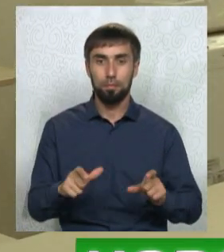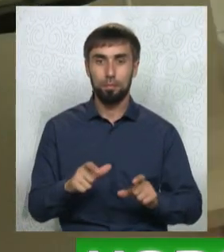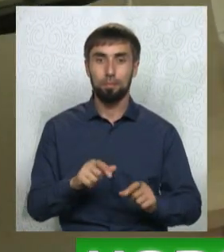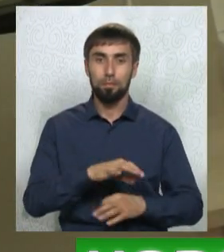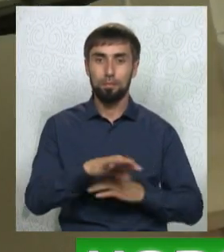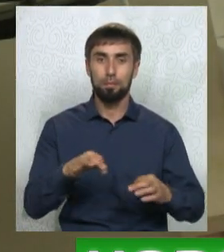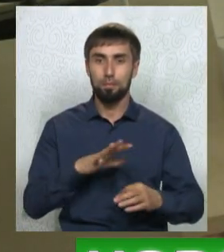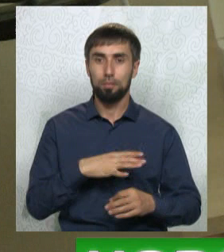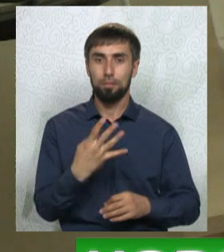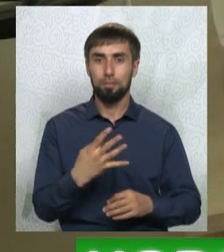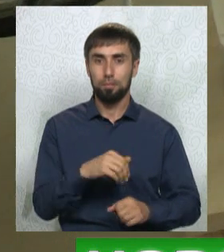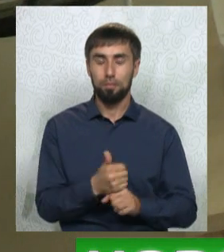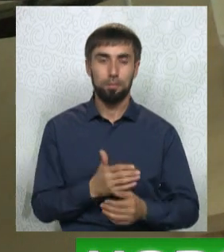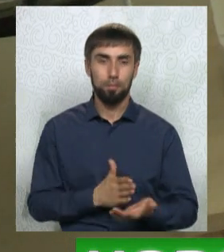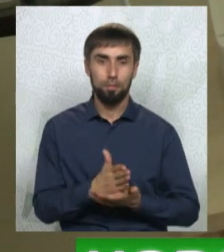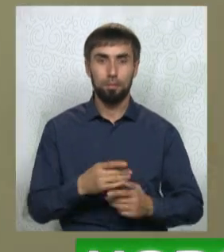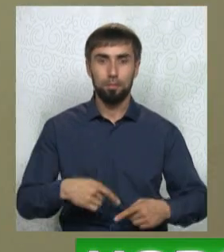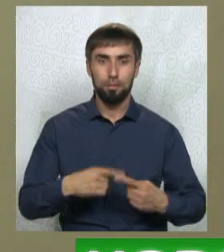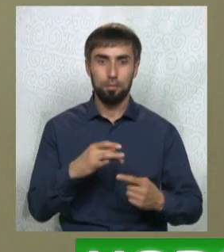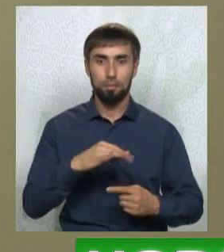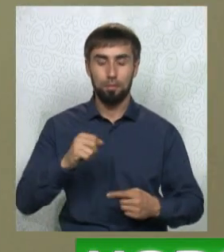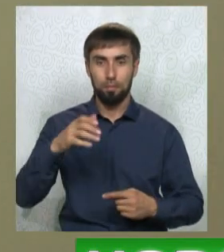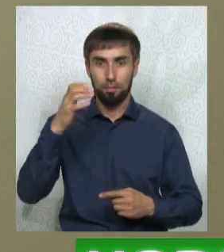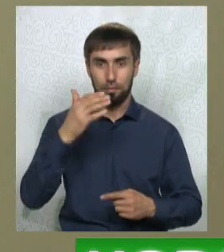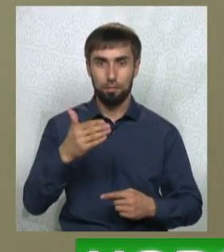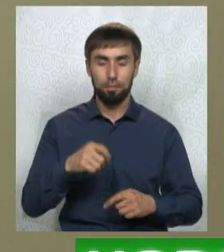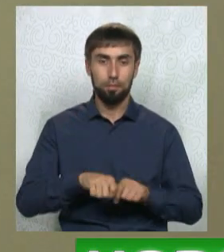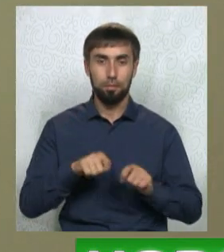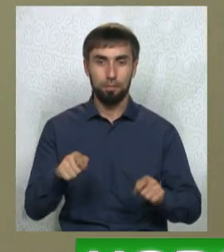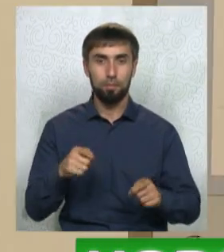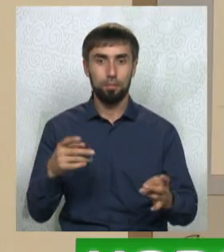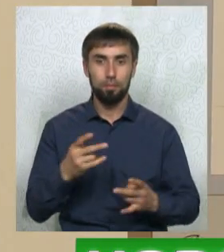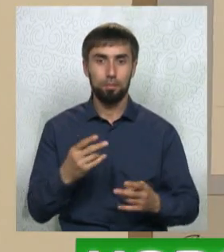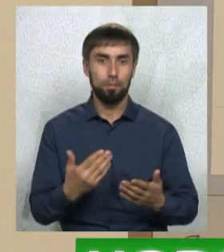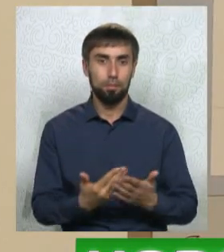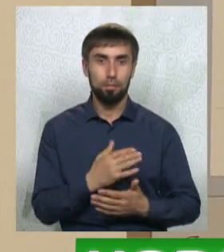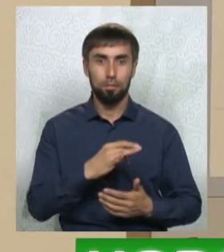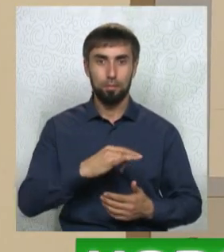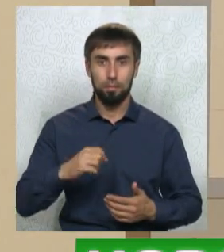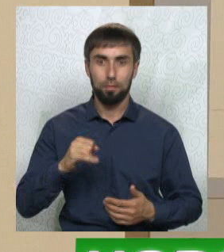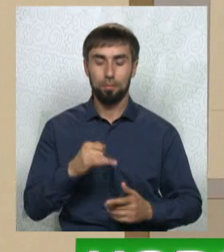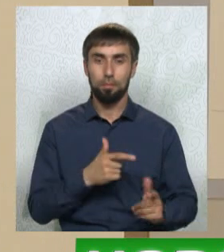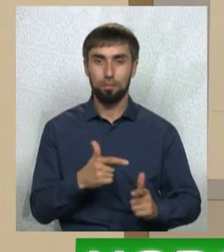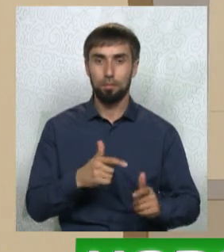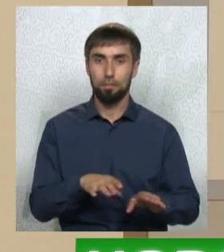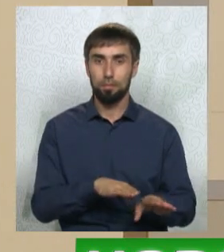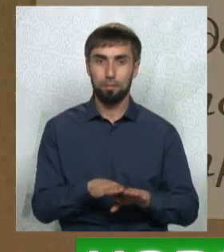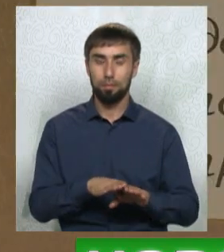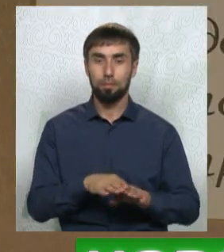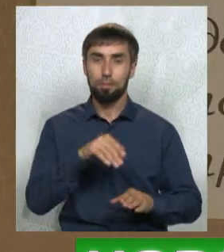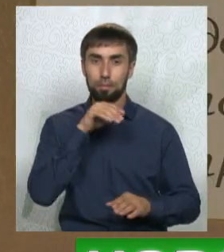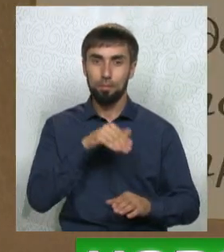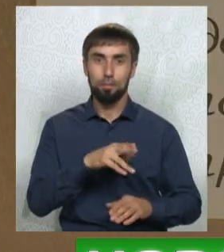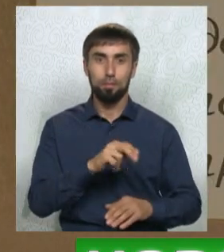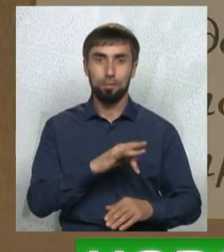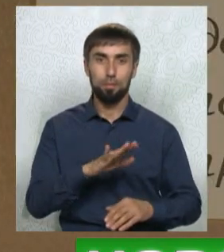Проект предполагал 4 основных направления развития системы образования. Создание необходимой современной инфраструктуры, подготовка соответствующих